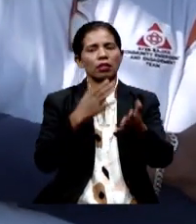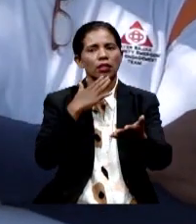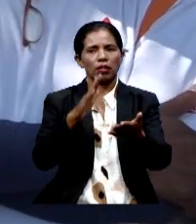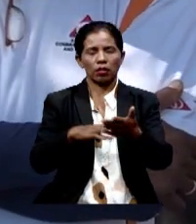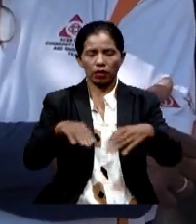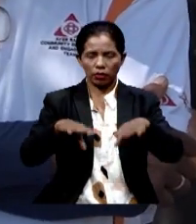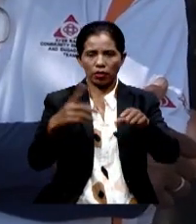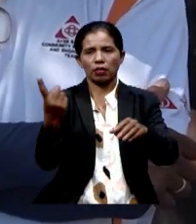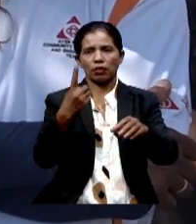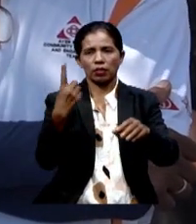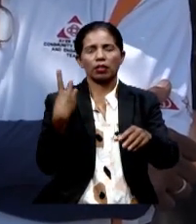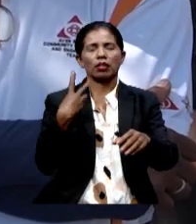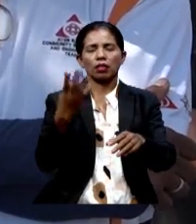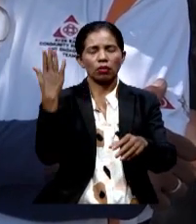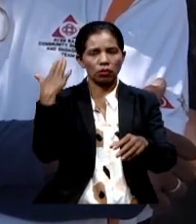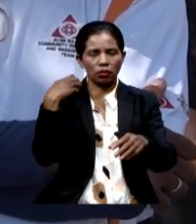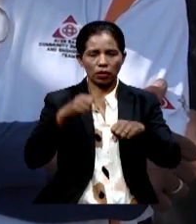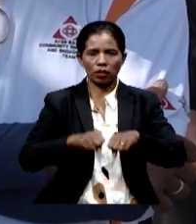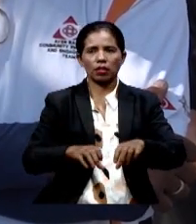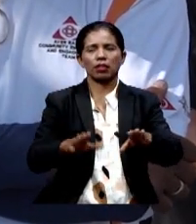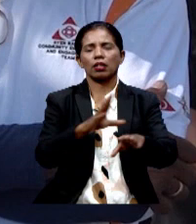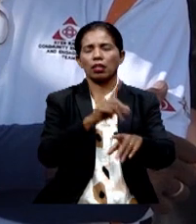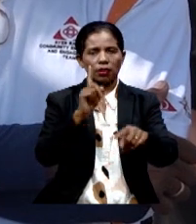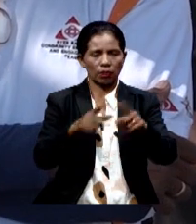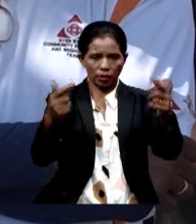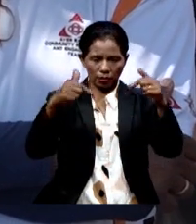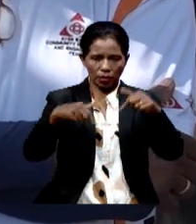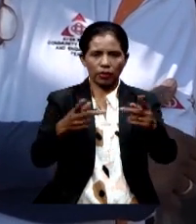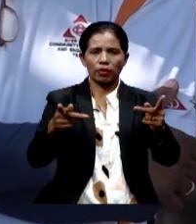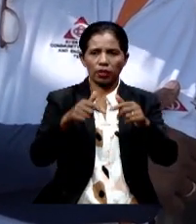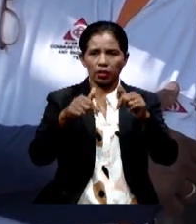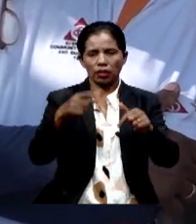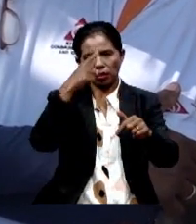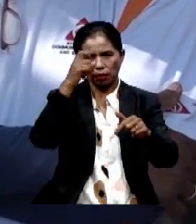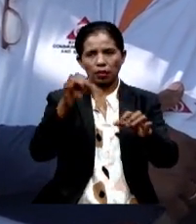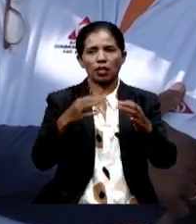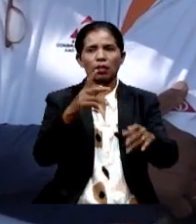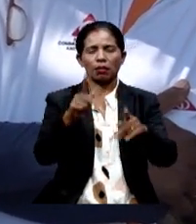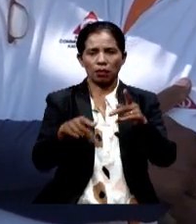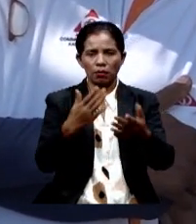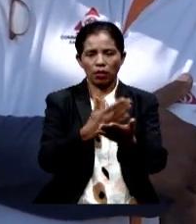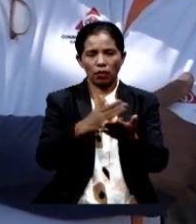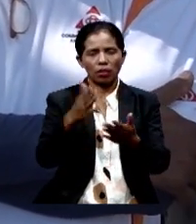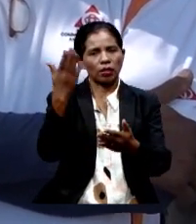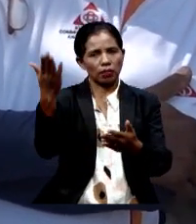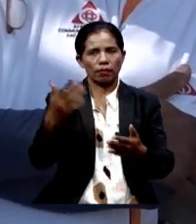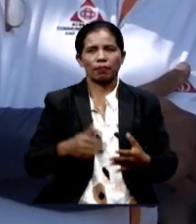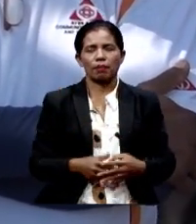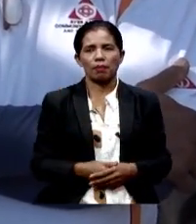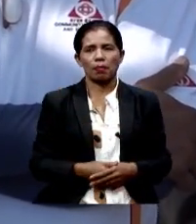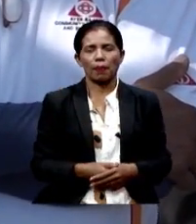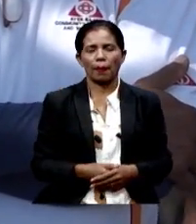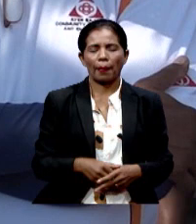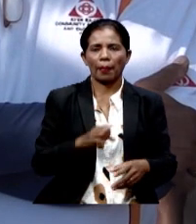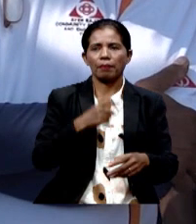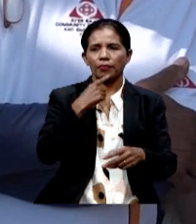na fati ni nian fati na anterior ulu ke ta sibu la bele mai ne tamba familiarone ema bel tu mo hole na ba Tahu hawa bisu